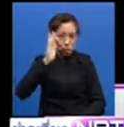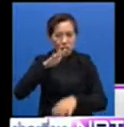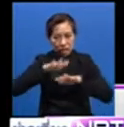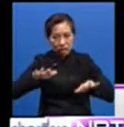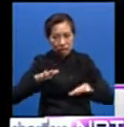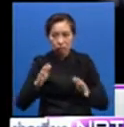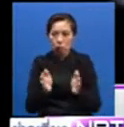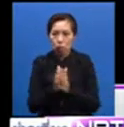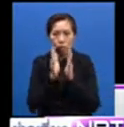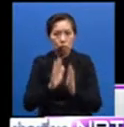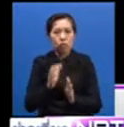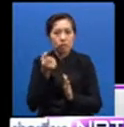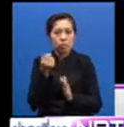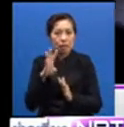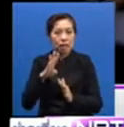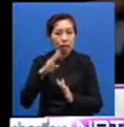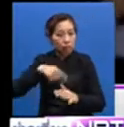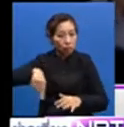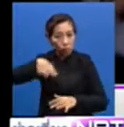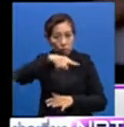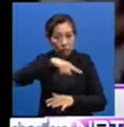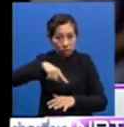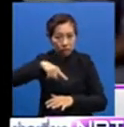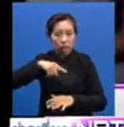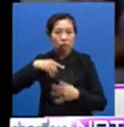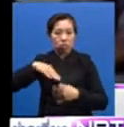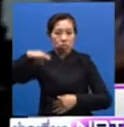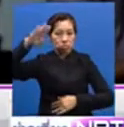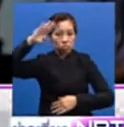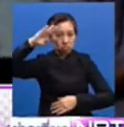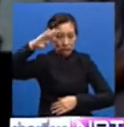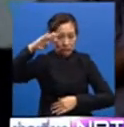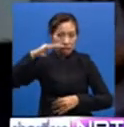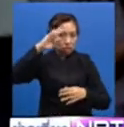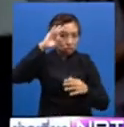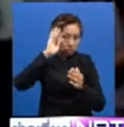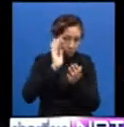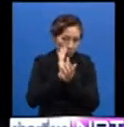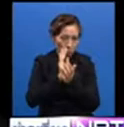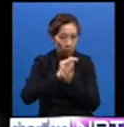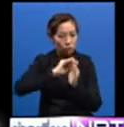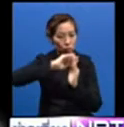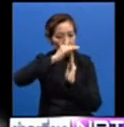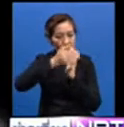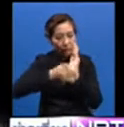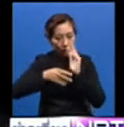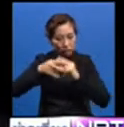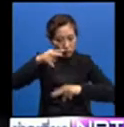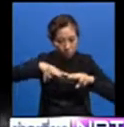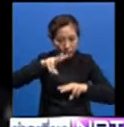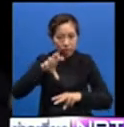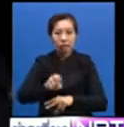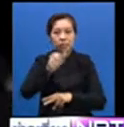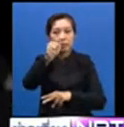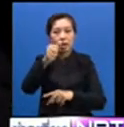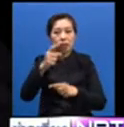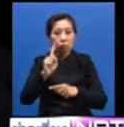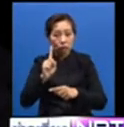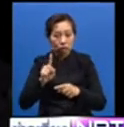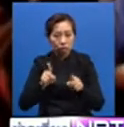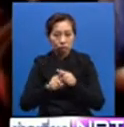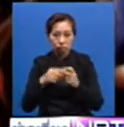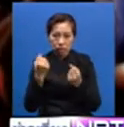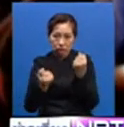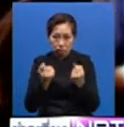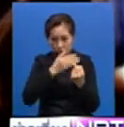ถูกทหารจากกรมทหารราบที่ 29ส่วนที่กำลังร่วมกับตำรวจตระเวนชายแดนที่136สกัดจับได้ขณะนั่งโดยสาร